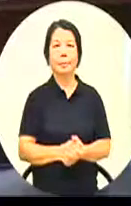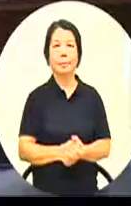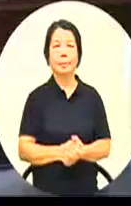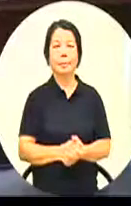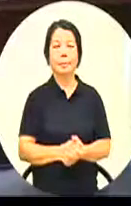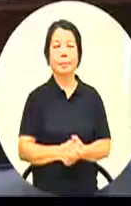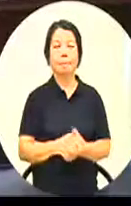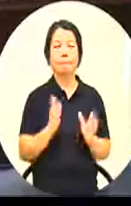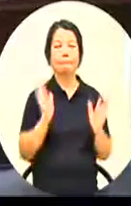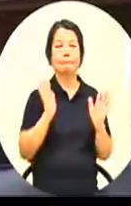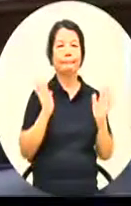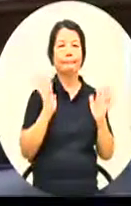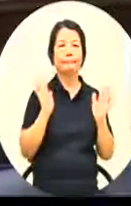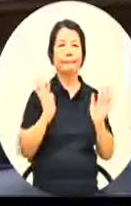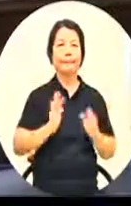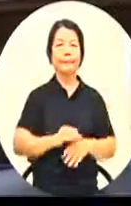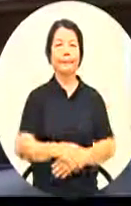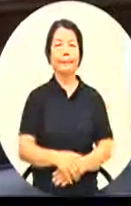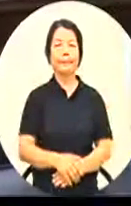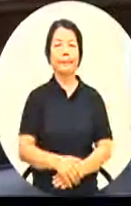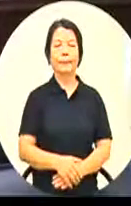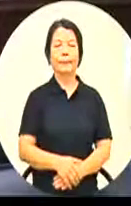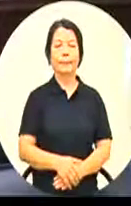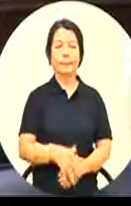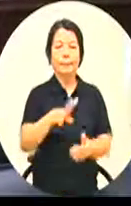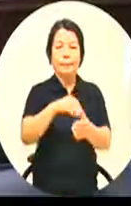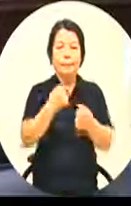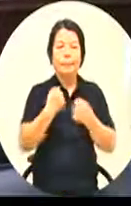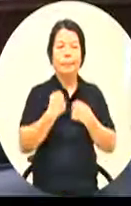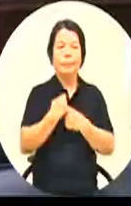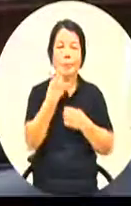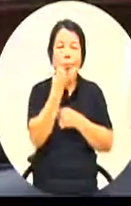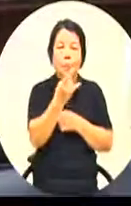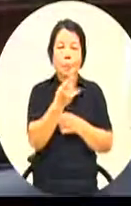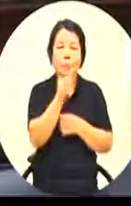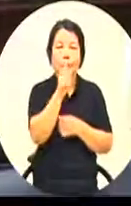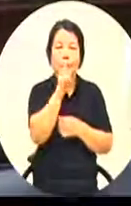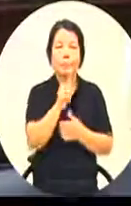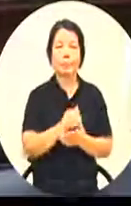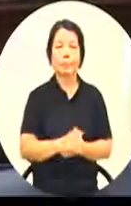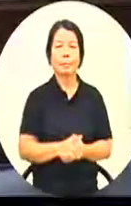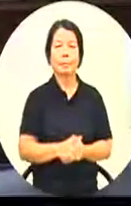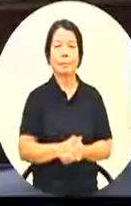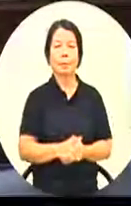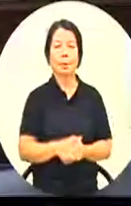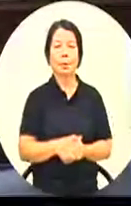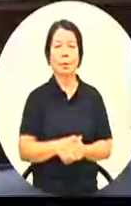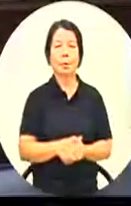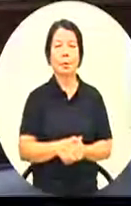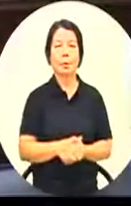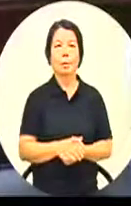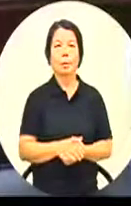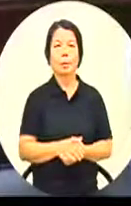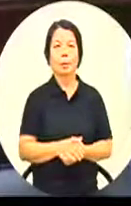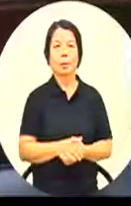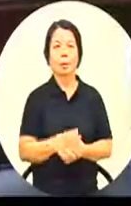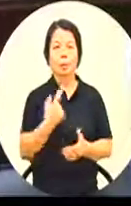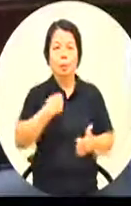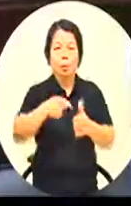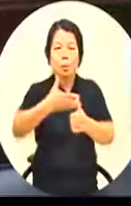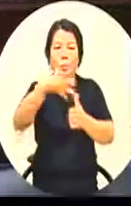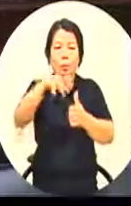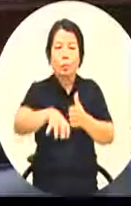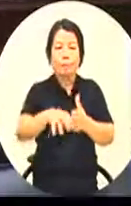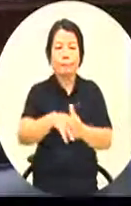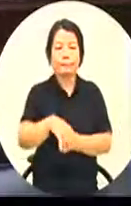小孩子的学习语言的关键期，我这边看到一些文献资料是，教育部也许认为